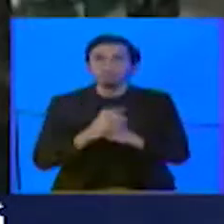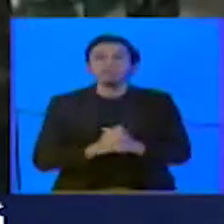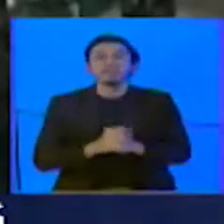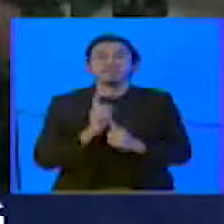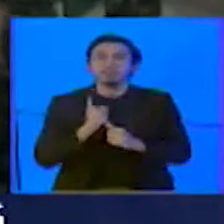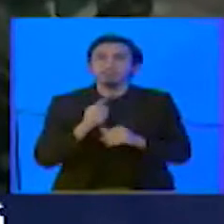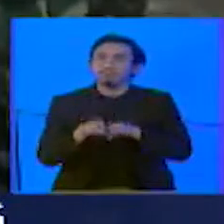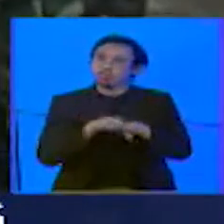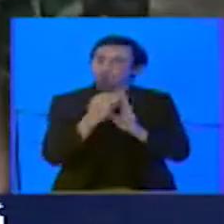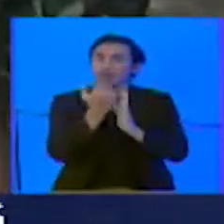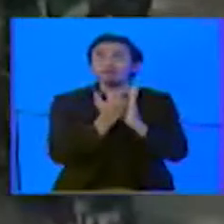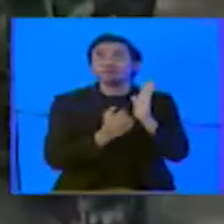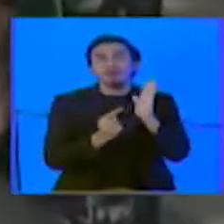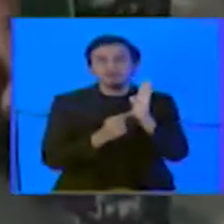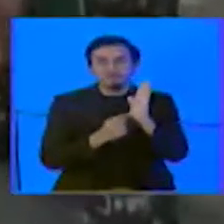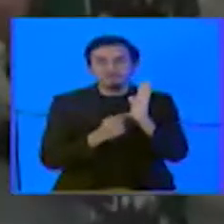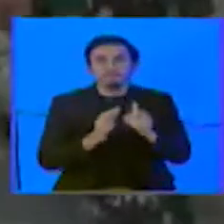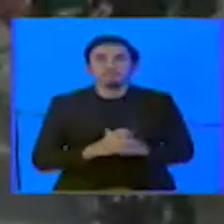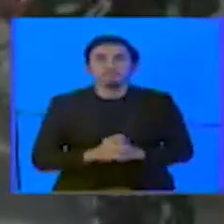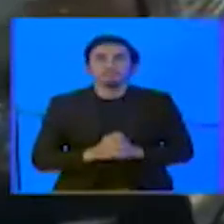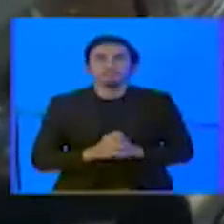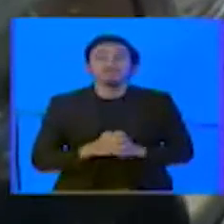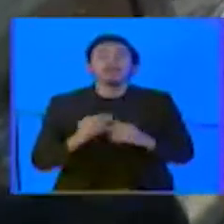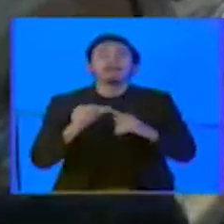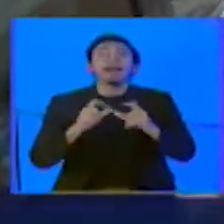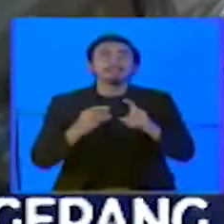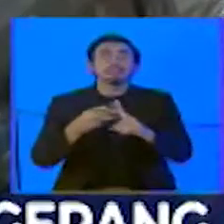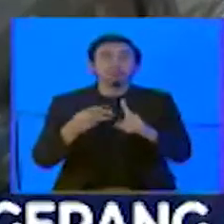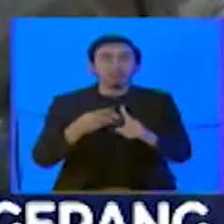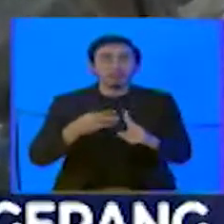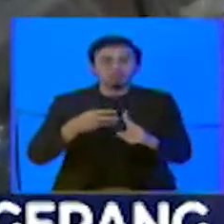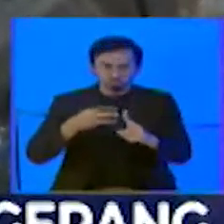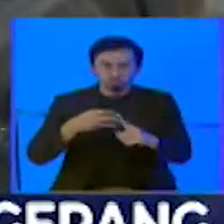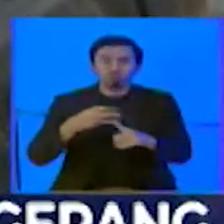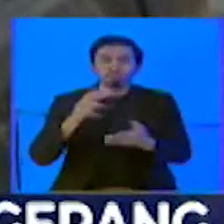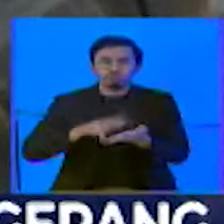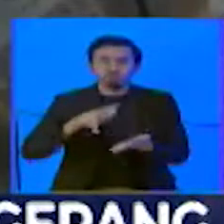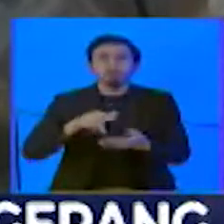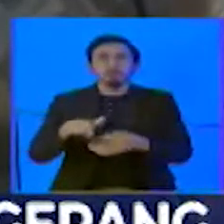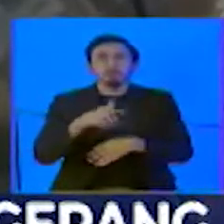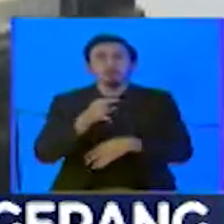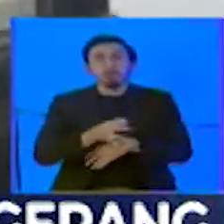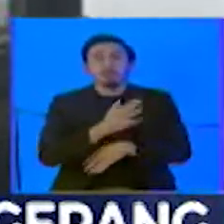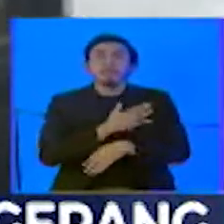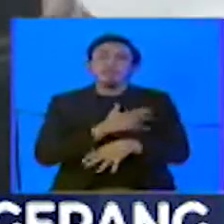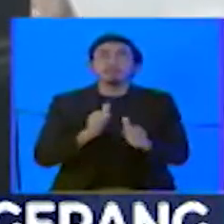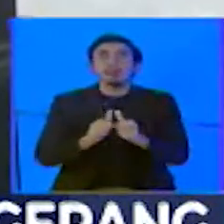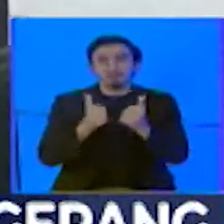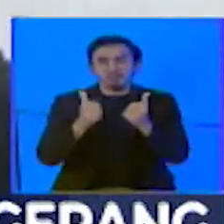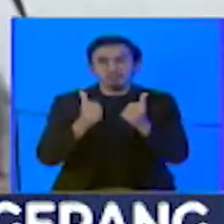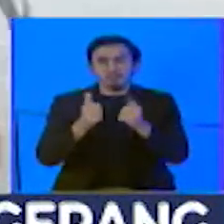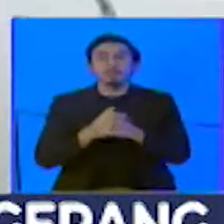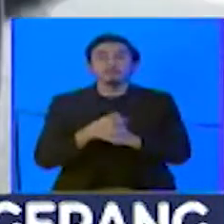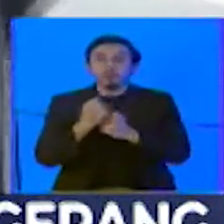pemerintah. Pemberlakuan PSBB di wilayah kota dan Kabupaten Tangerang serta Tangerang Selatan dilakukan hingga